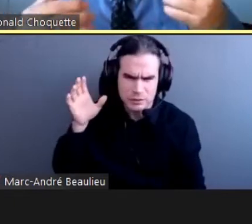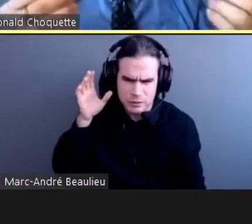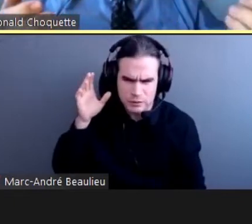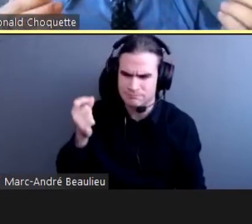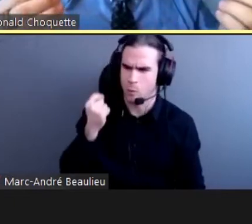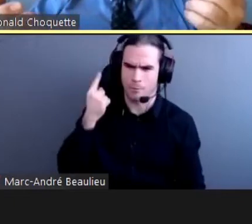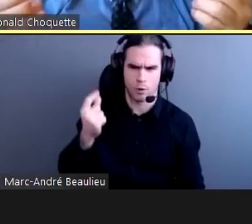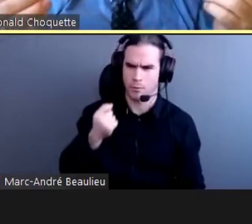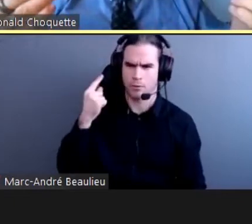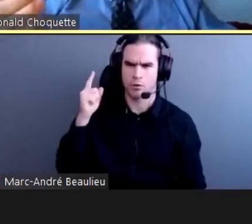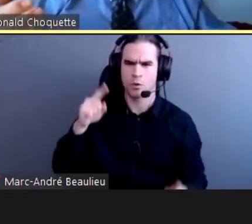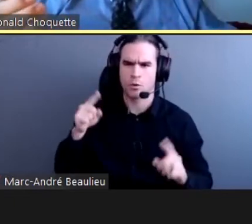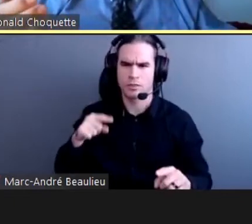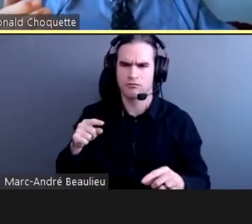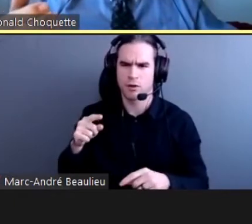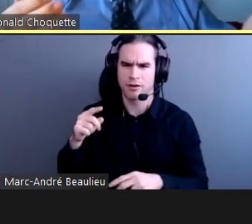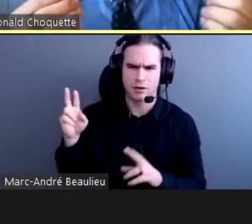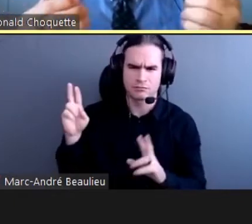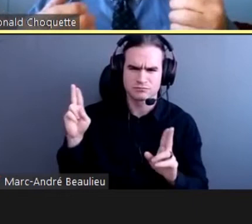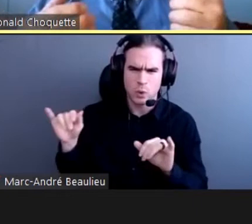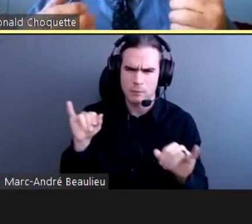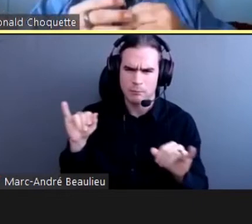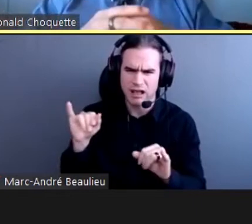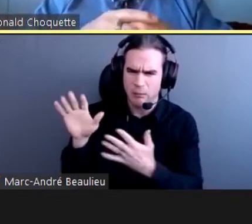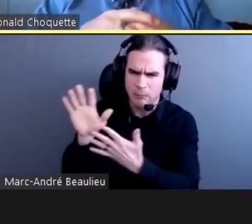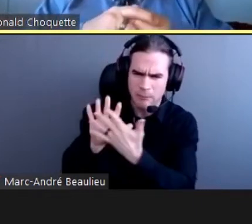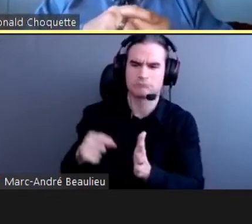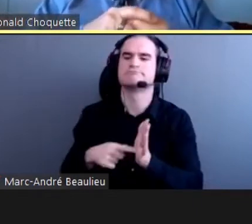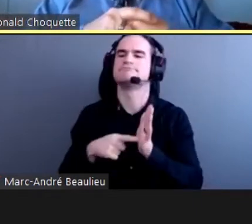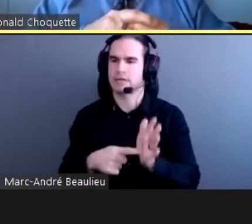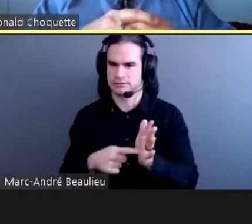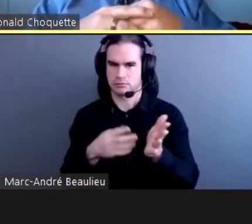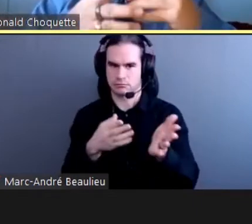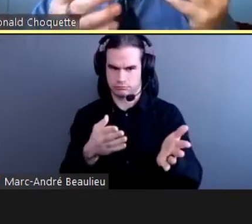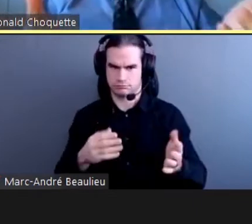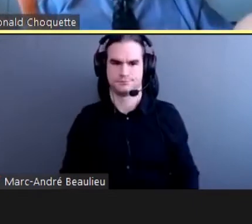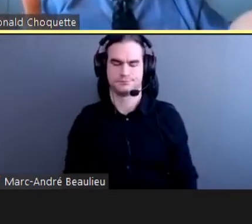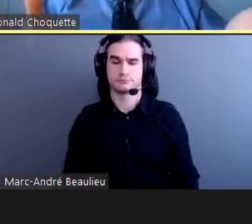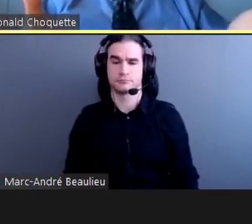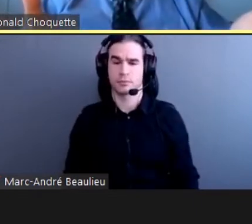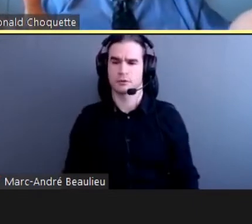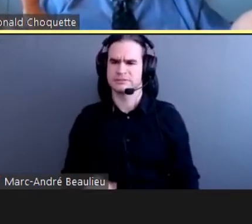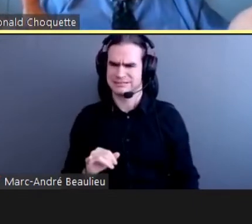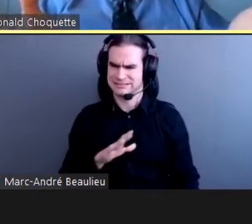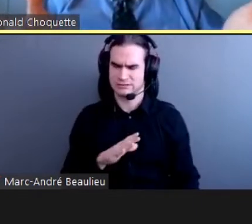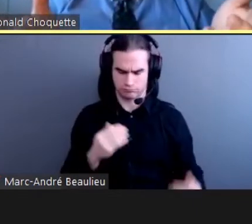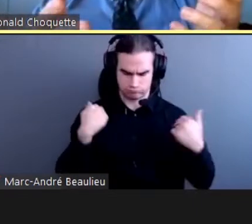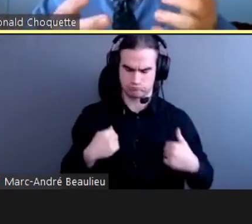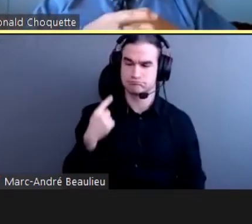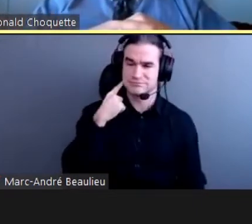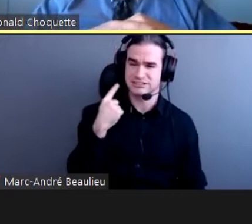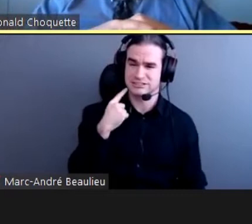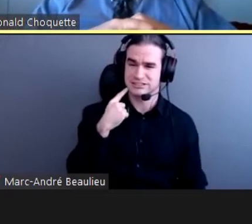ou confondre des sons qui se ressemblent. Exemple, si la personne a une surdité en